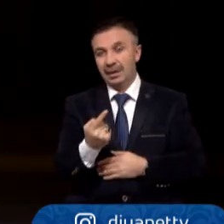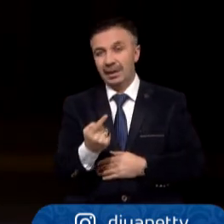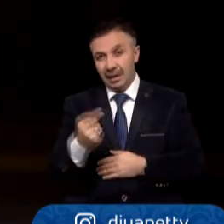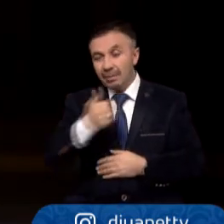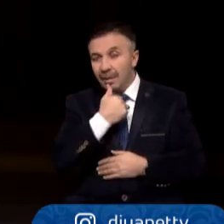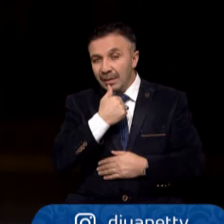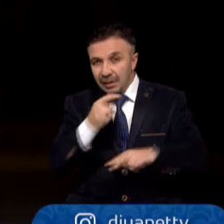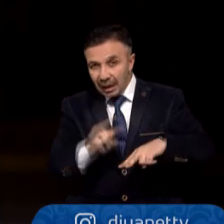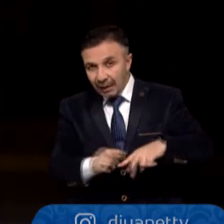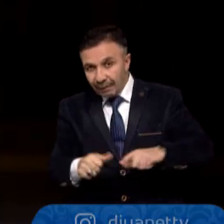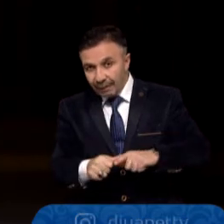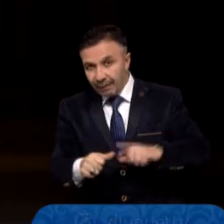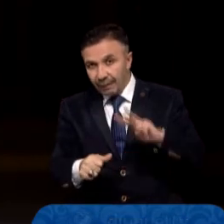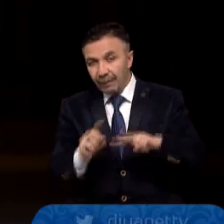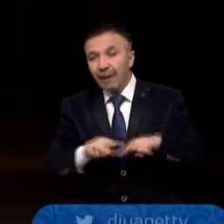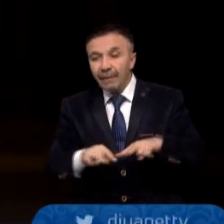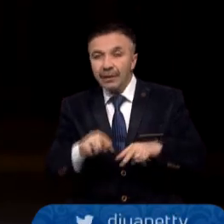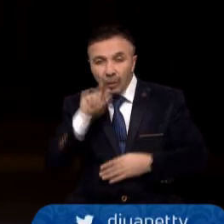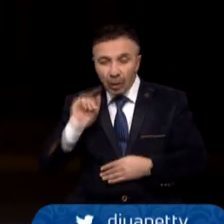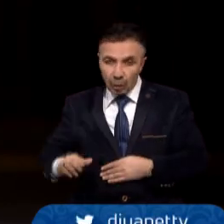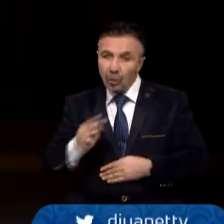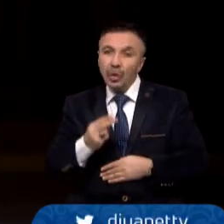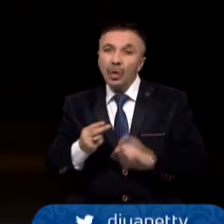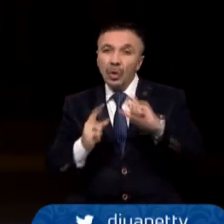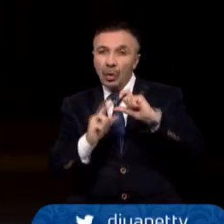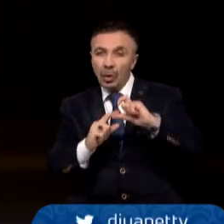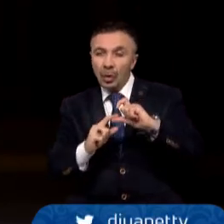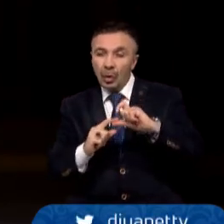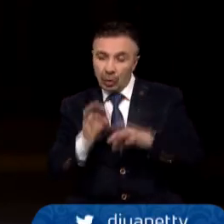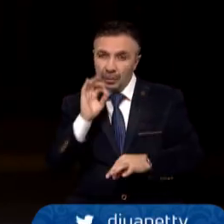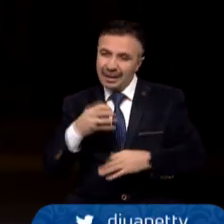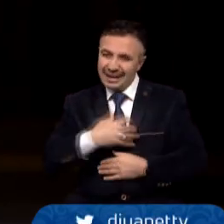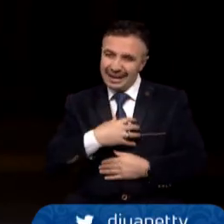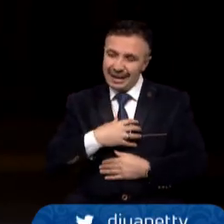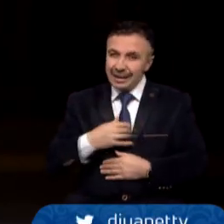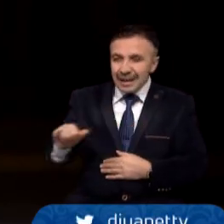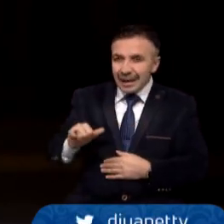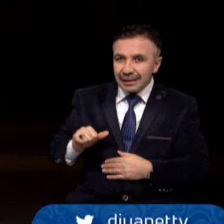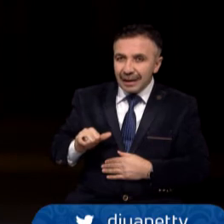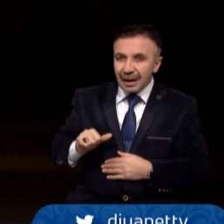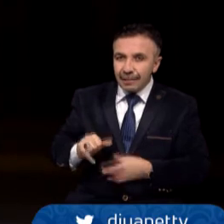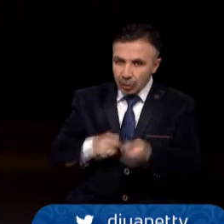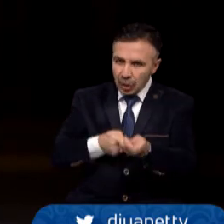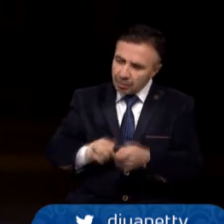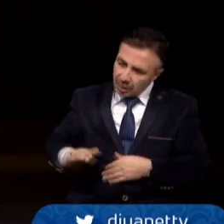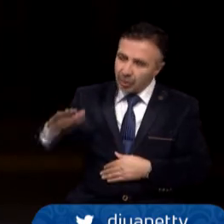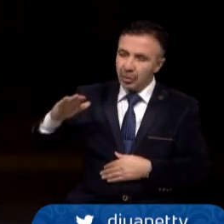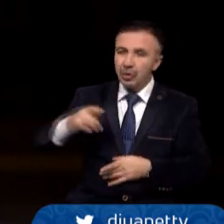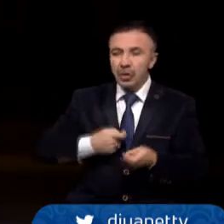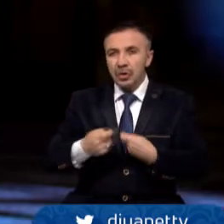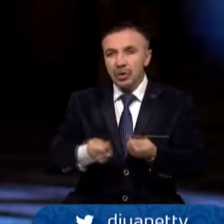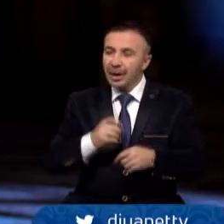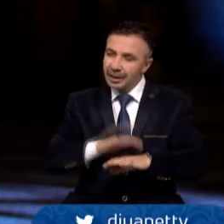babası Affan oğlu Osman'ı kendi yanında yetiştiriyor ki Ticaretle